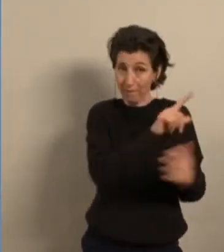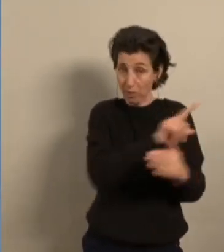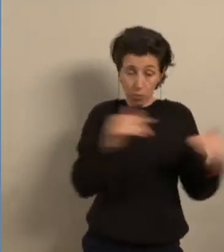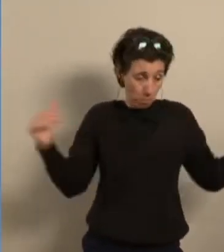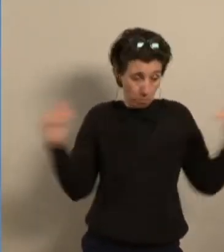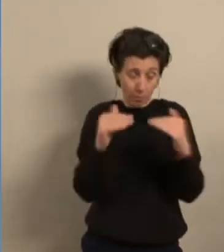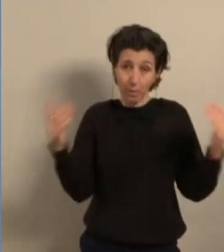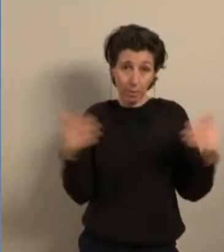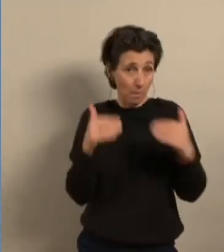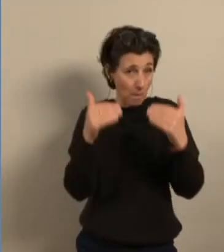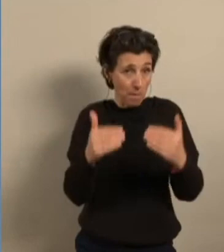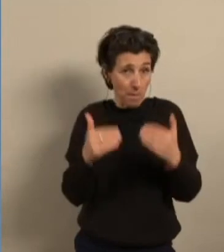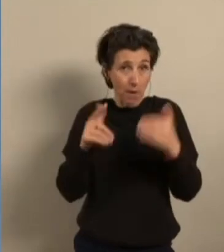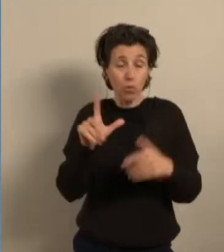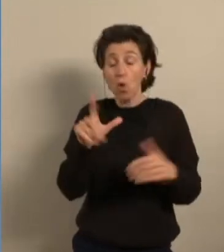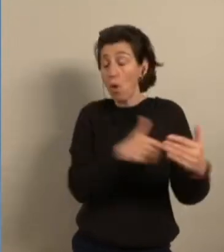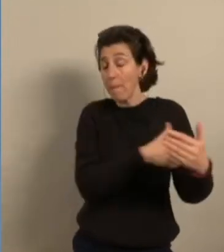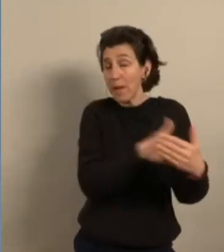000 euros.